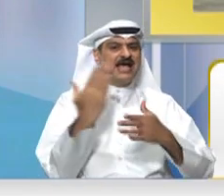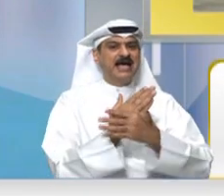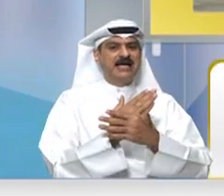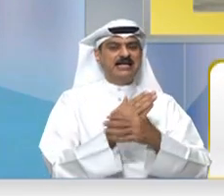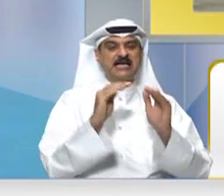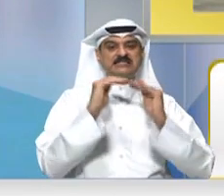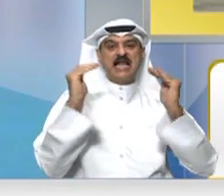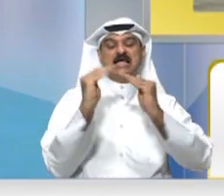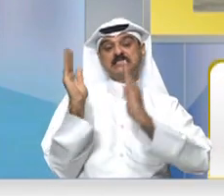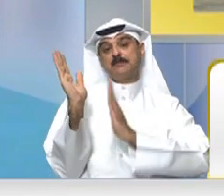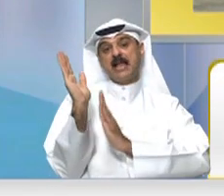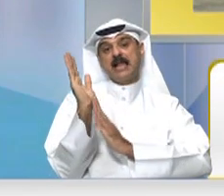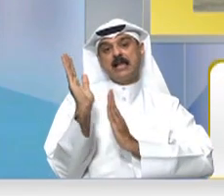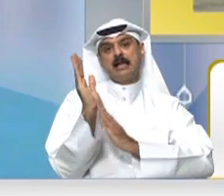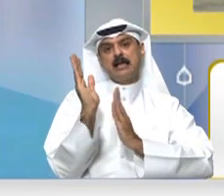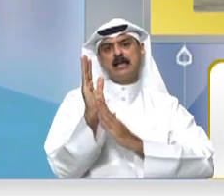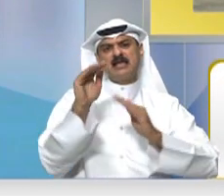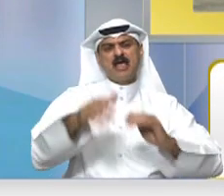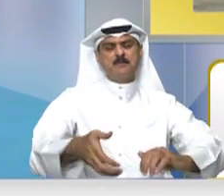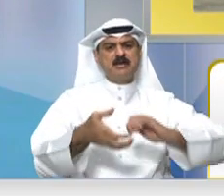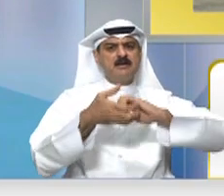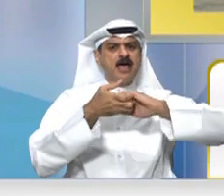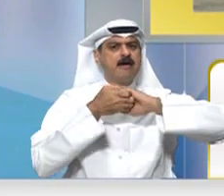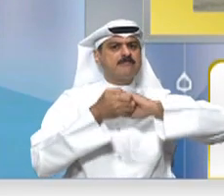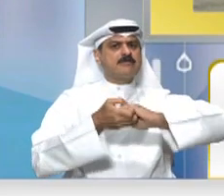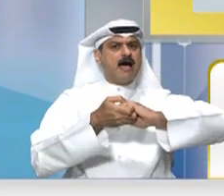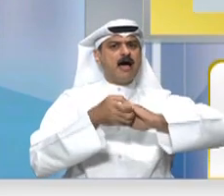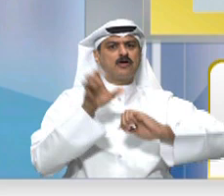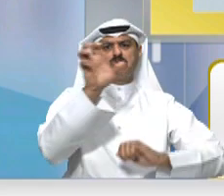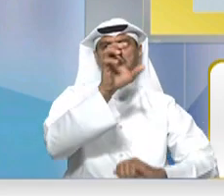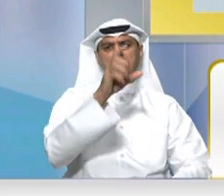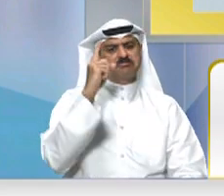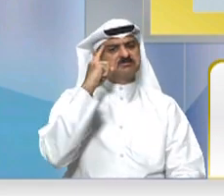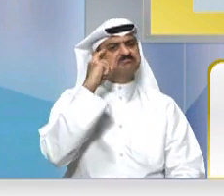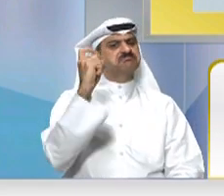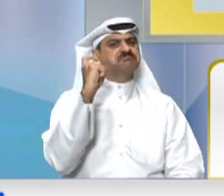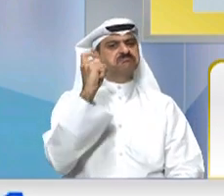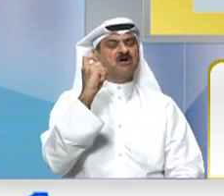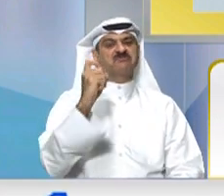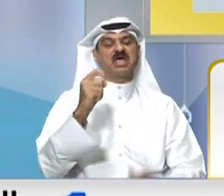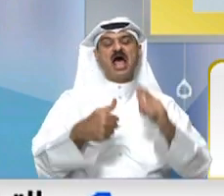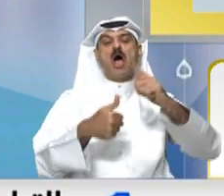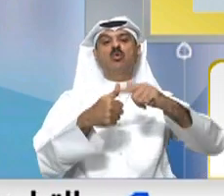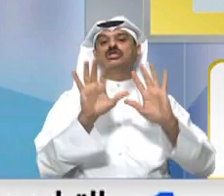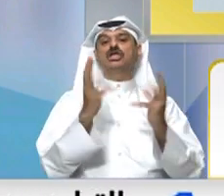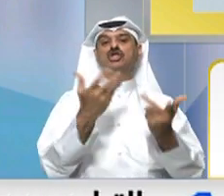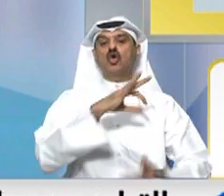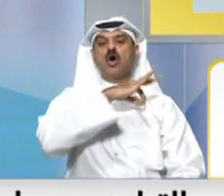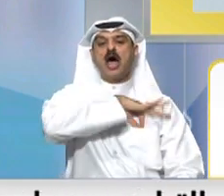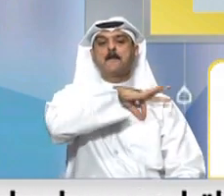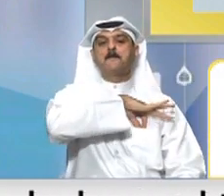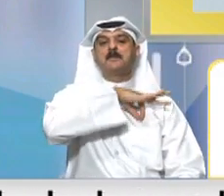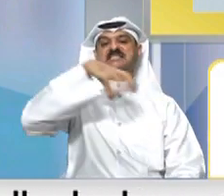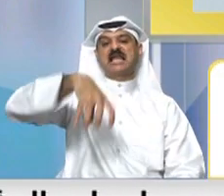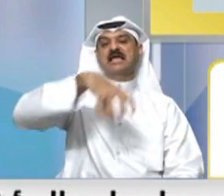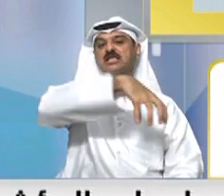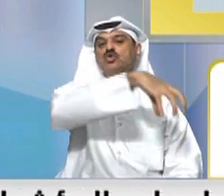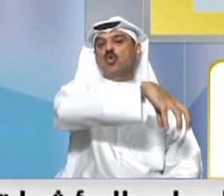لا تؤمن أساسا بالاتحاد الأوروبي ككتلة، هي تؤمن بتعزيز المصالح الوطنية الشعبوية، وهذا يؤثر